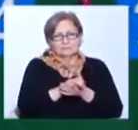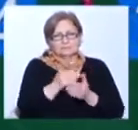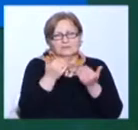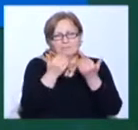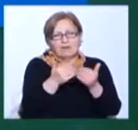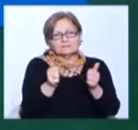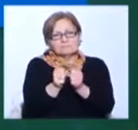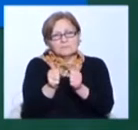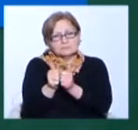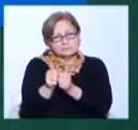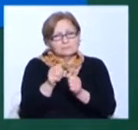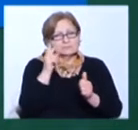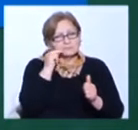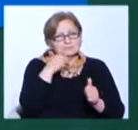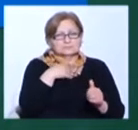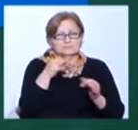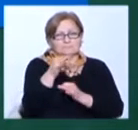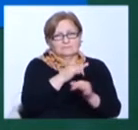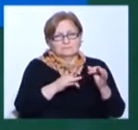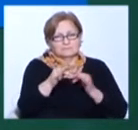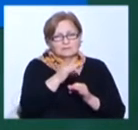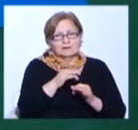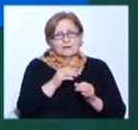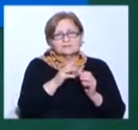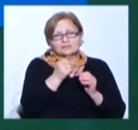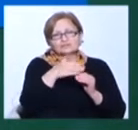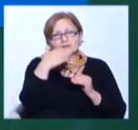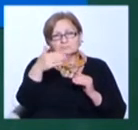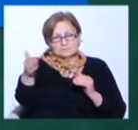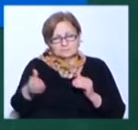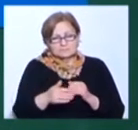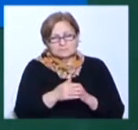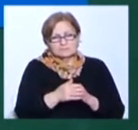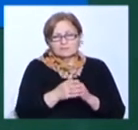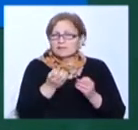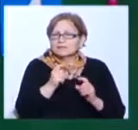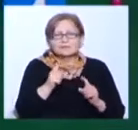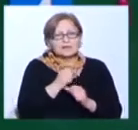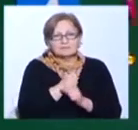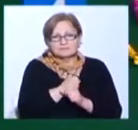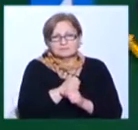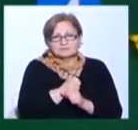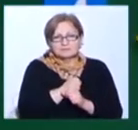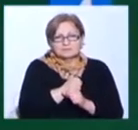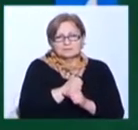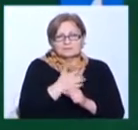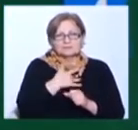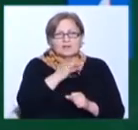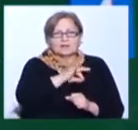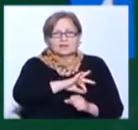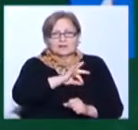მეზობელ რიცხვებზე ვისაუბრეთ, წინაზე და მომდევნოზე. კიდე რა გავაკეთეთ?